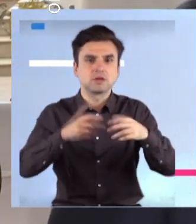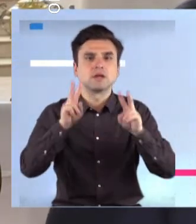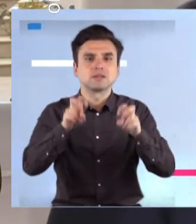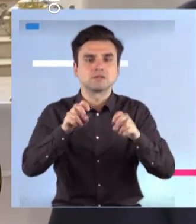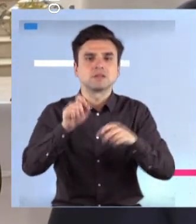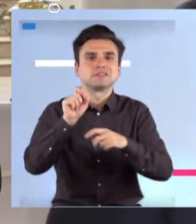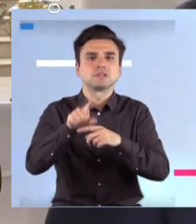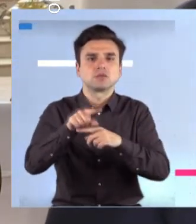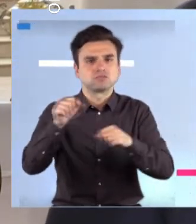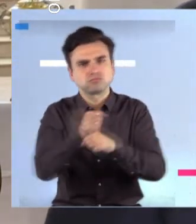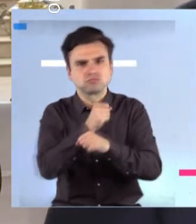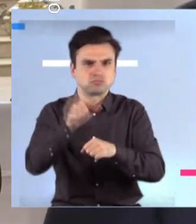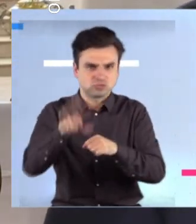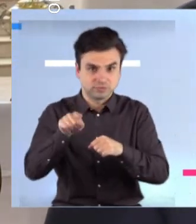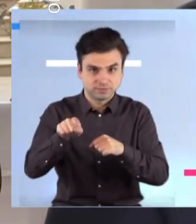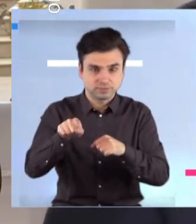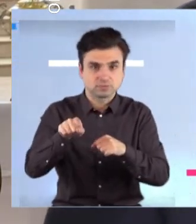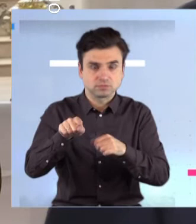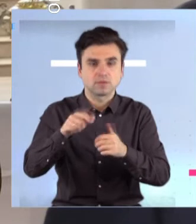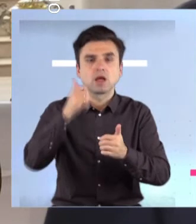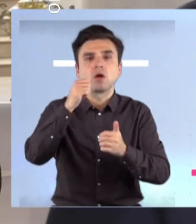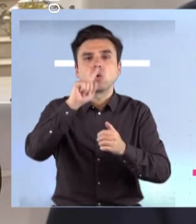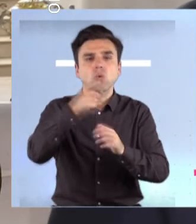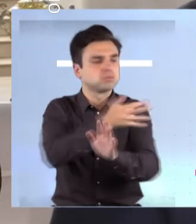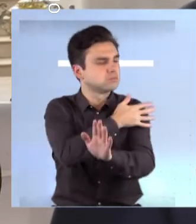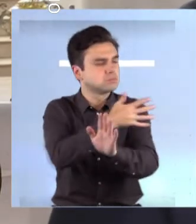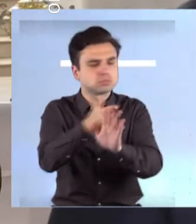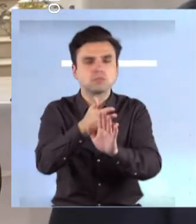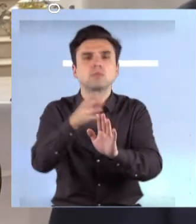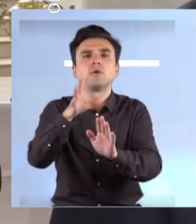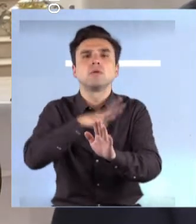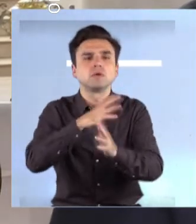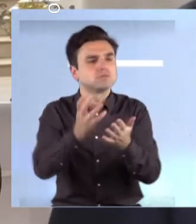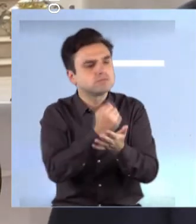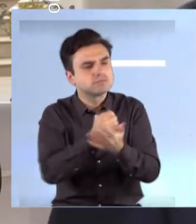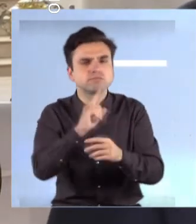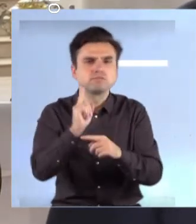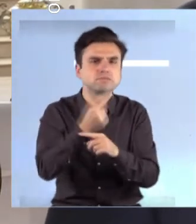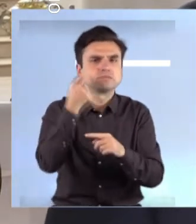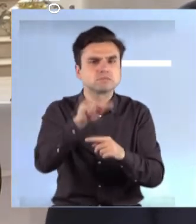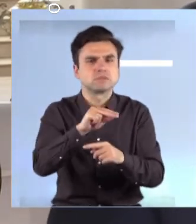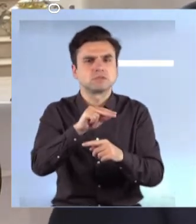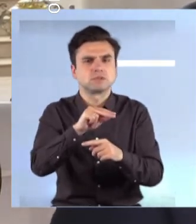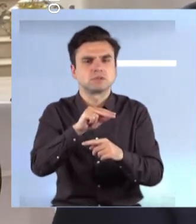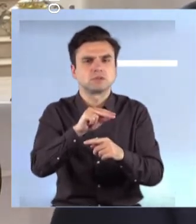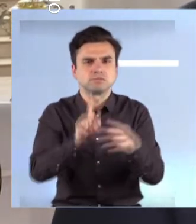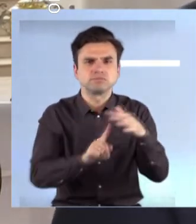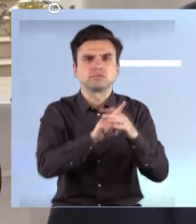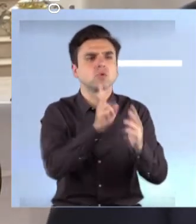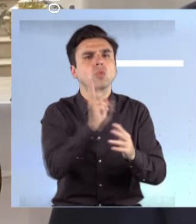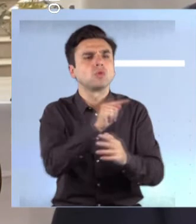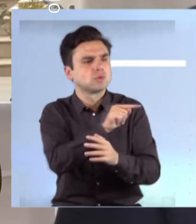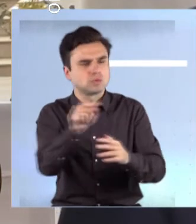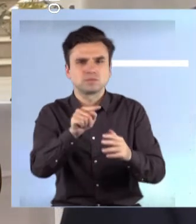воспитании, в развитии спорта и как криворожских детей, так и всей Украины. Так как мы представляем сборную